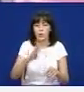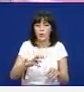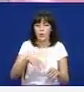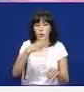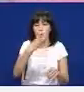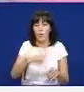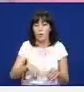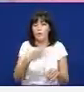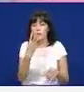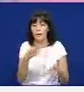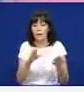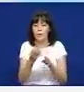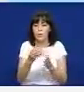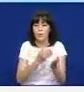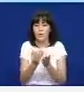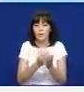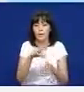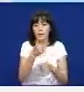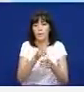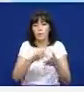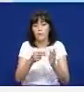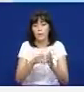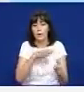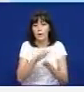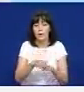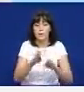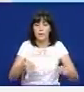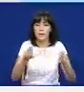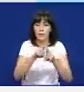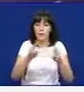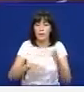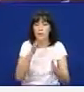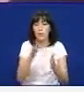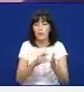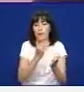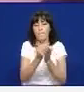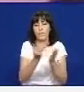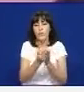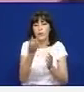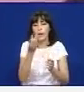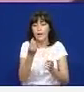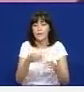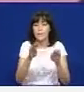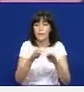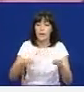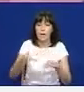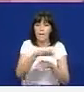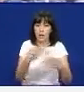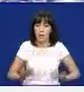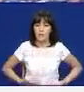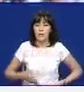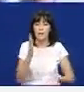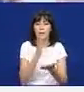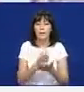теңге жұмсалды. Бастағы жоспар бойынша балаларға мектепке дейінгі тәрбие беретін орталықта бөлінген қаржыға балғындар үшін барлық жағдай жасалуы